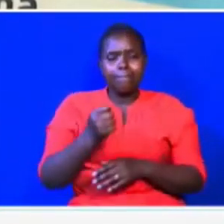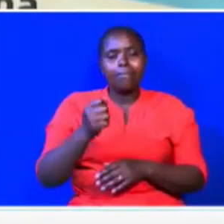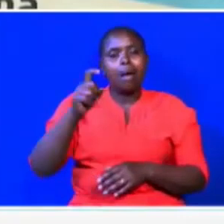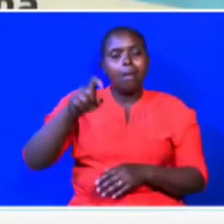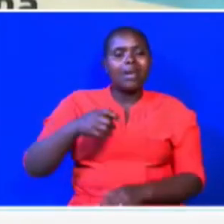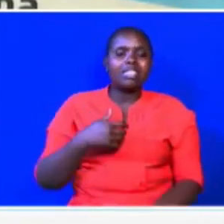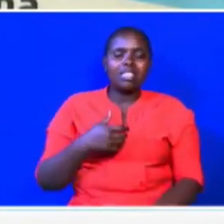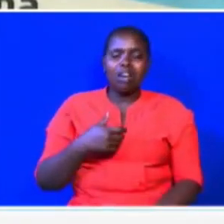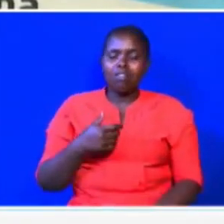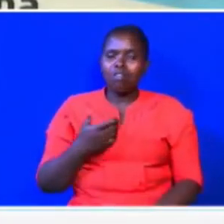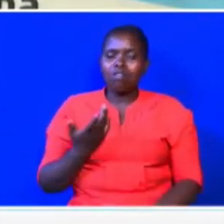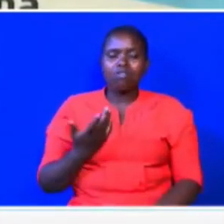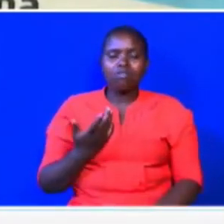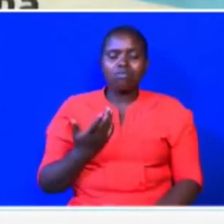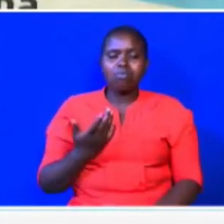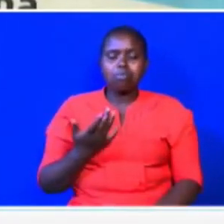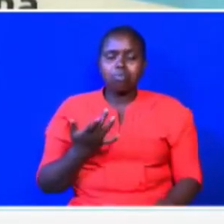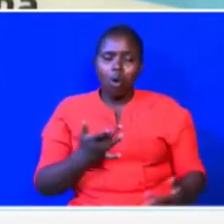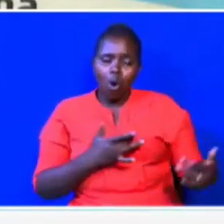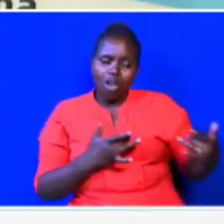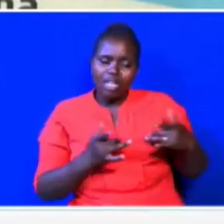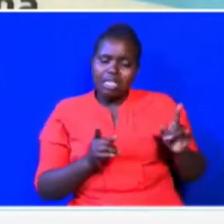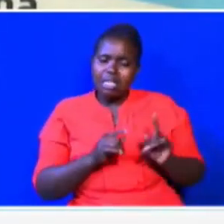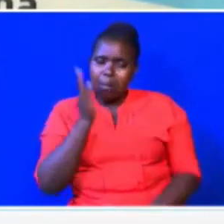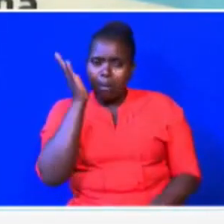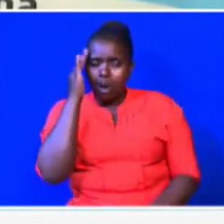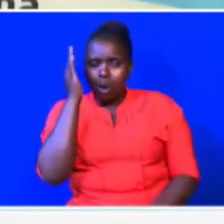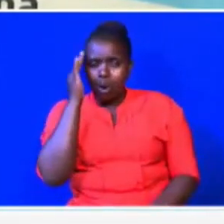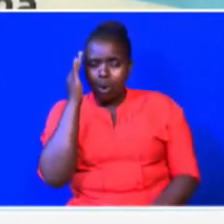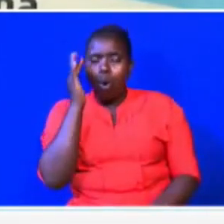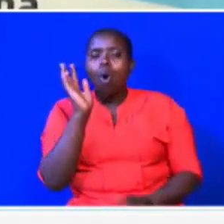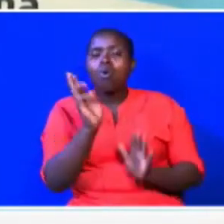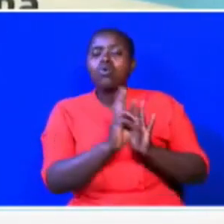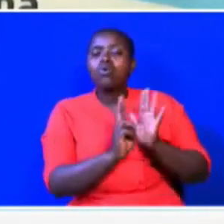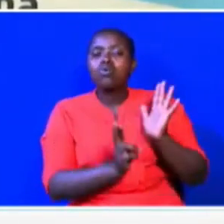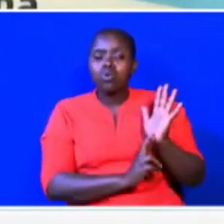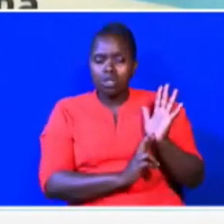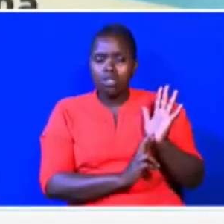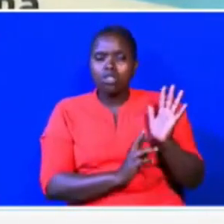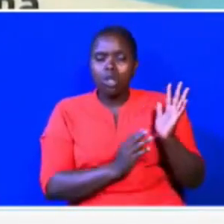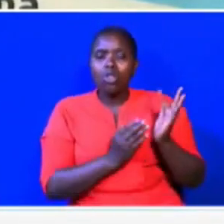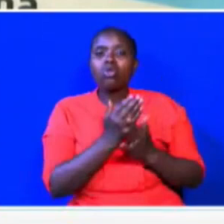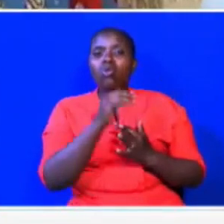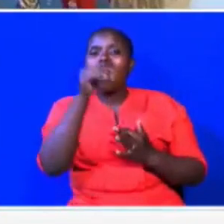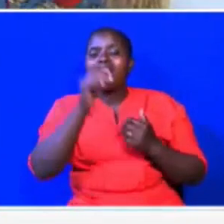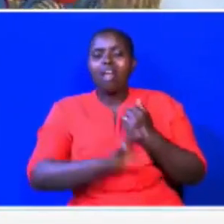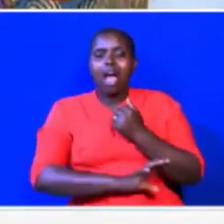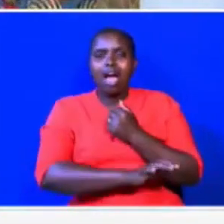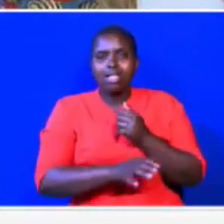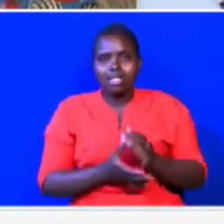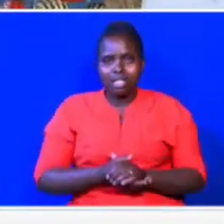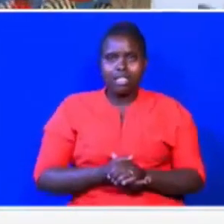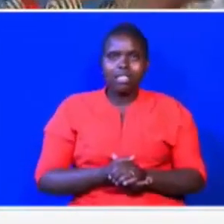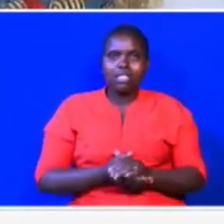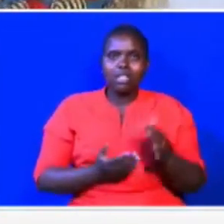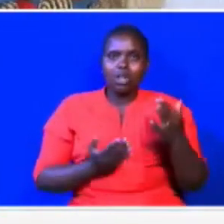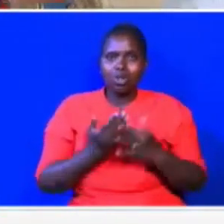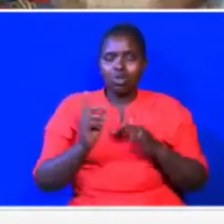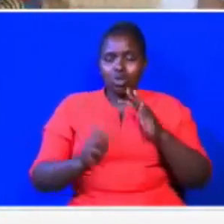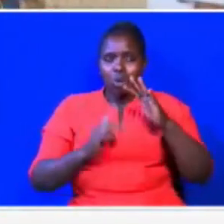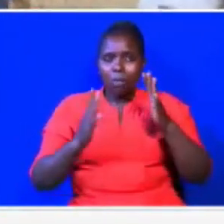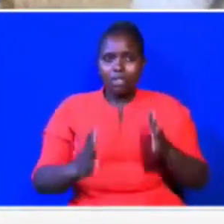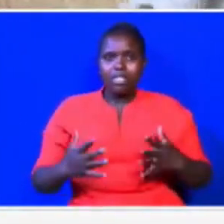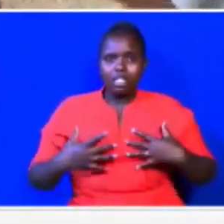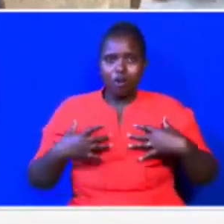vile ni lazima washughulike na kuelewa masharti ambayo imetolewa na nchi hizo zingine. Kulingana na Waziri wa